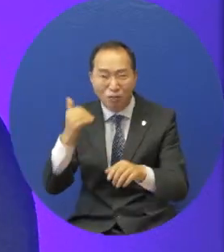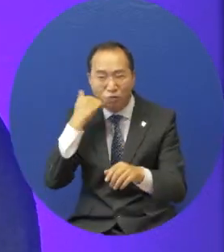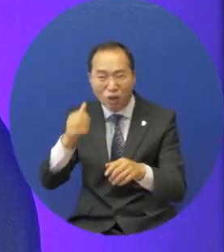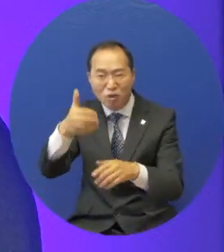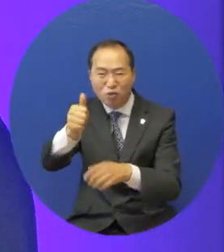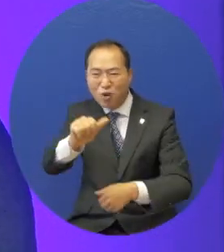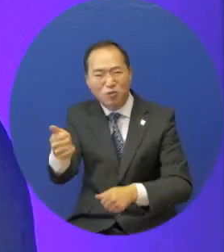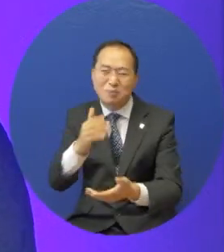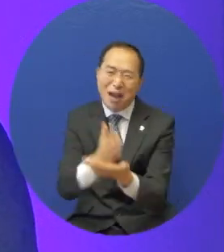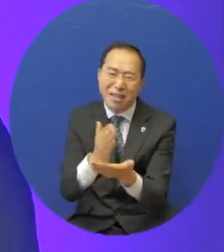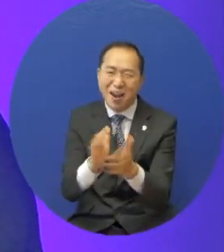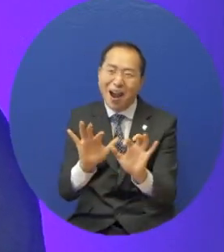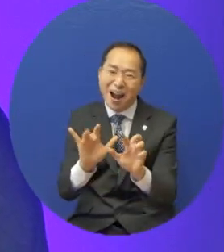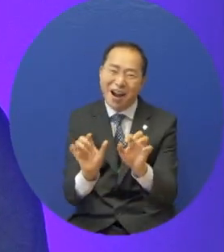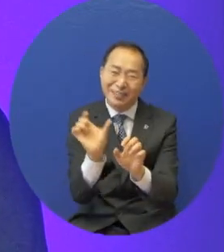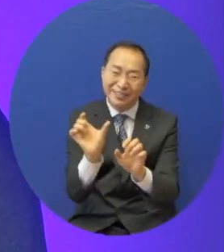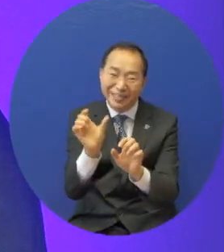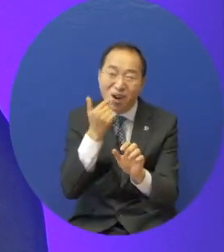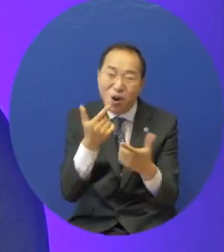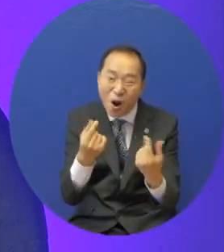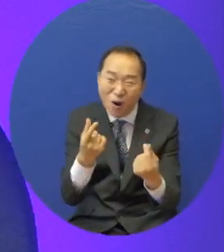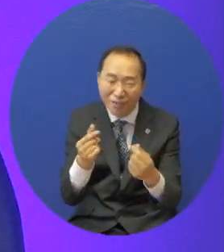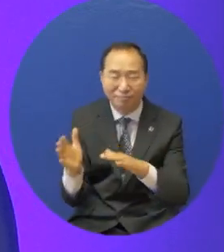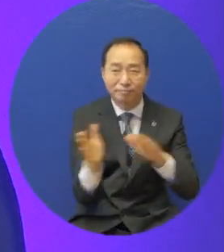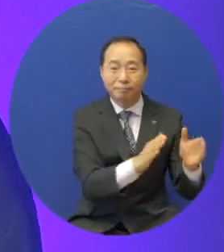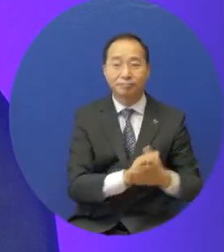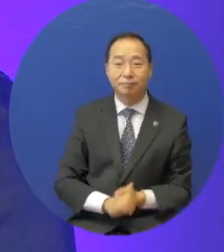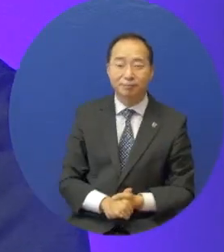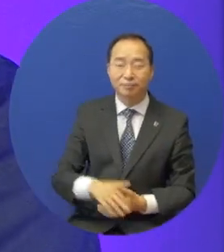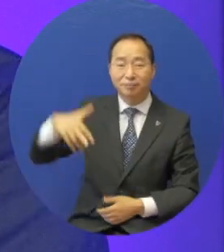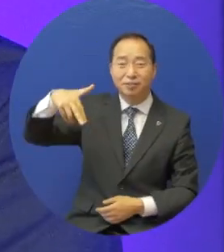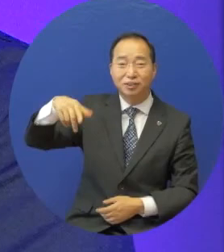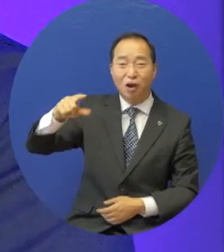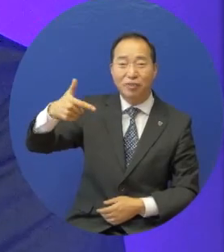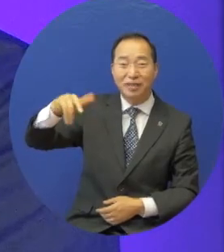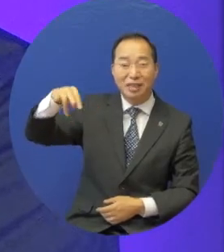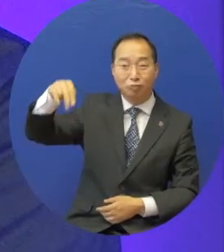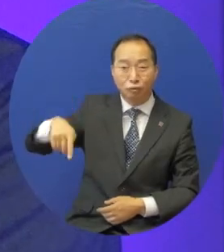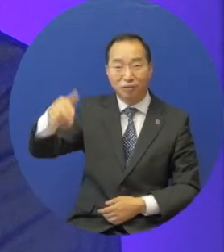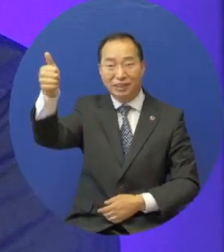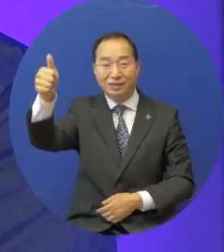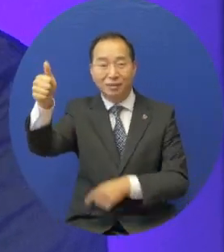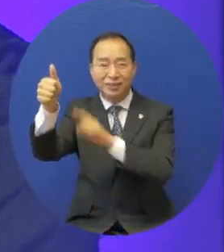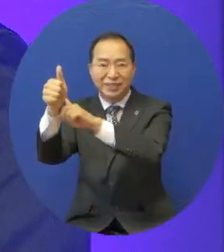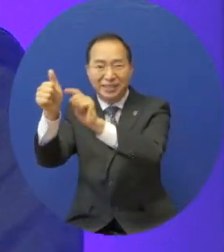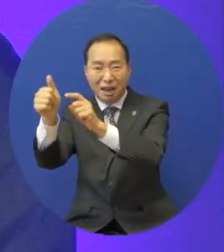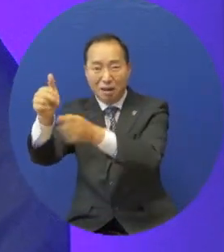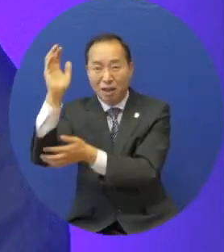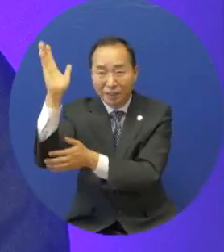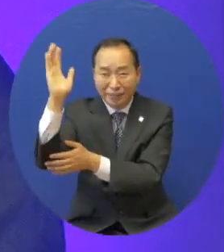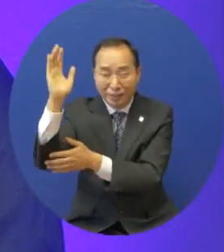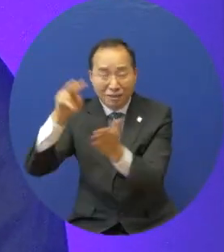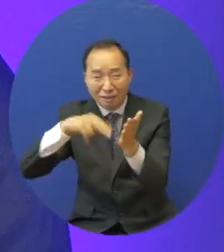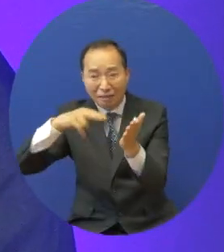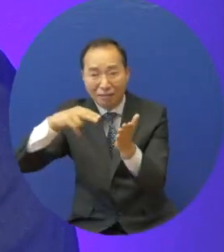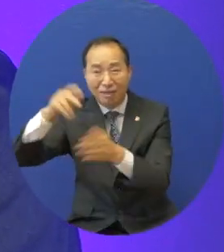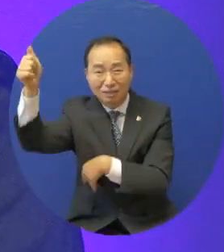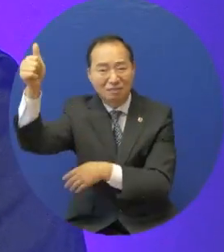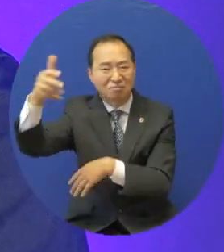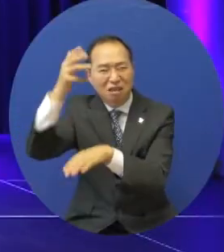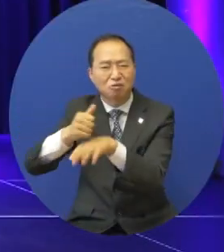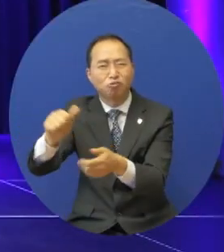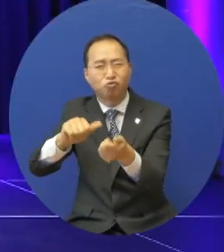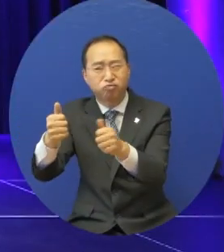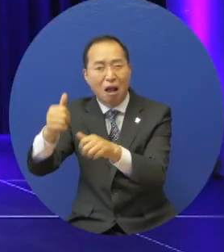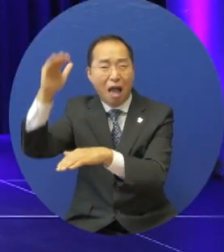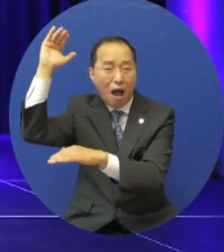거예요. 소설 속의 주인공을 살려야 되는데 이 전기수는 소설 안에서 그 캐릭터를 죽음으로까지 이제 몰아가 버린